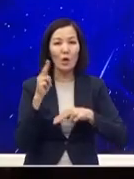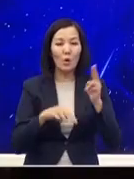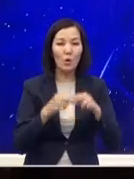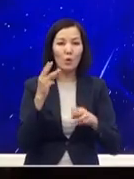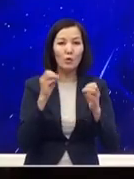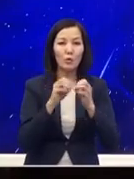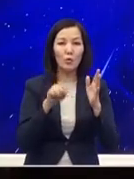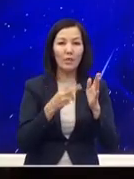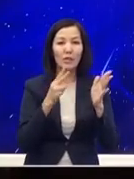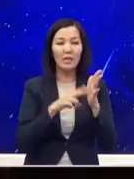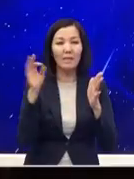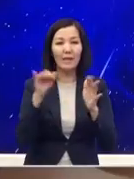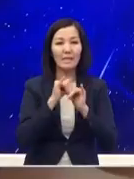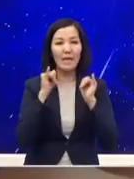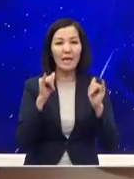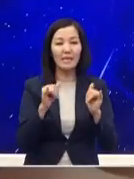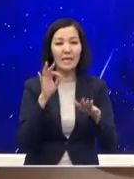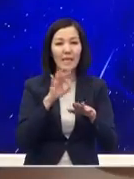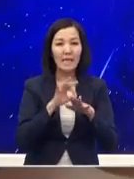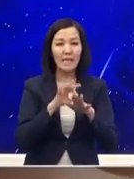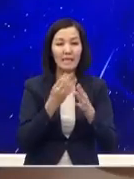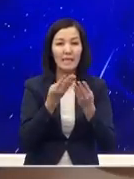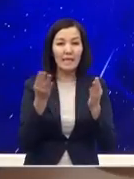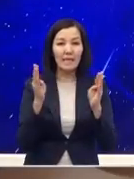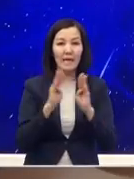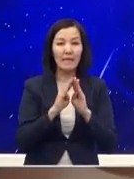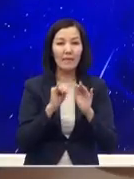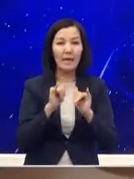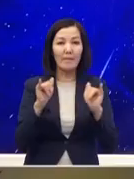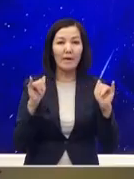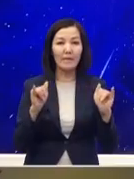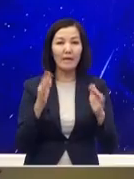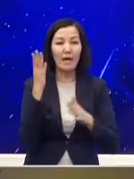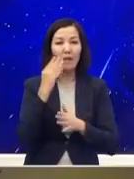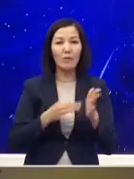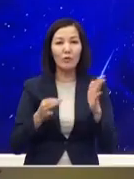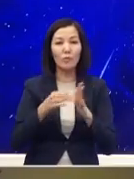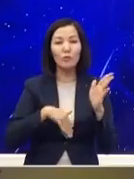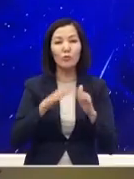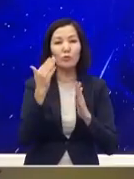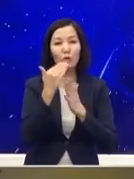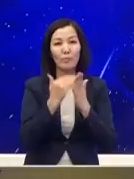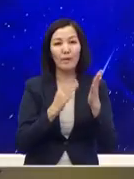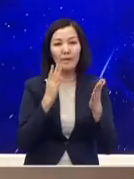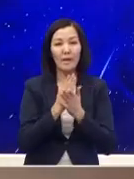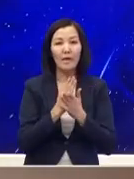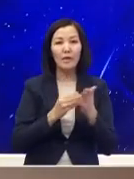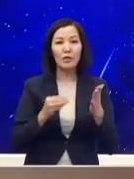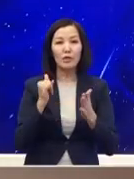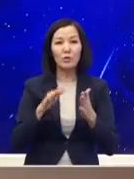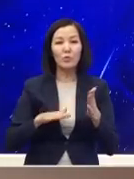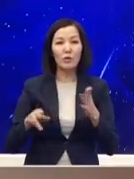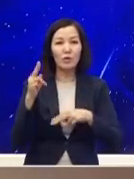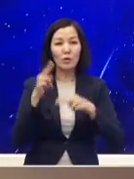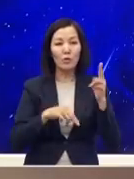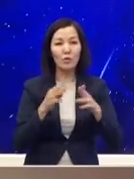көлемі 10.7% артқан. Індетке қарамастан істі ілгерілеткен аймақтар қатарында Алматы облысы да бар. Жыл басынан бері Жетісу